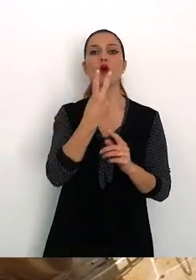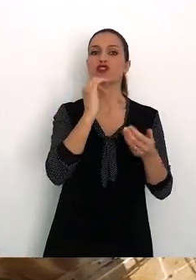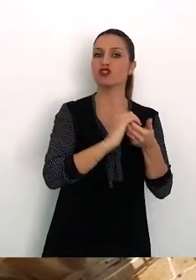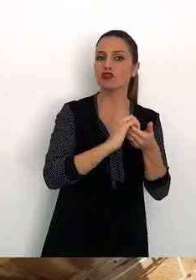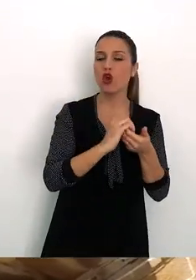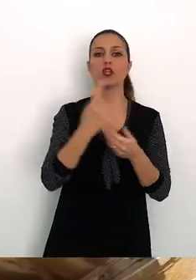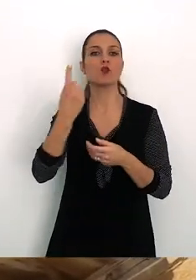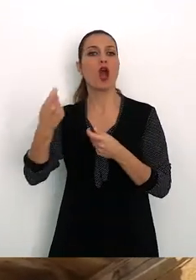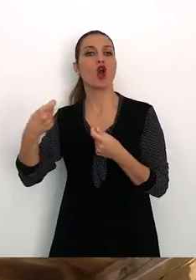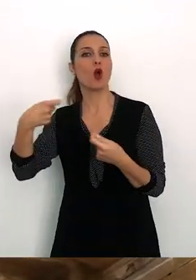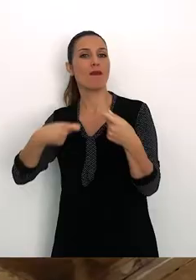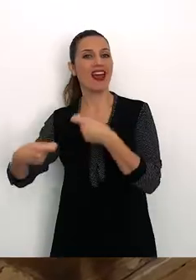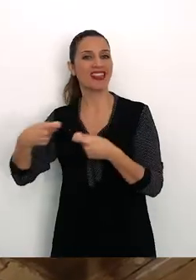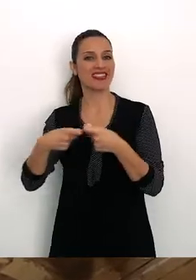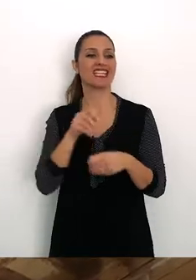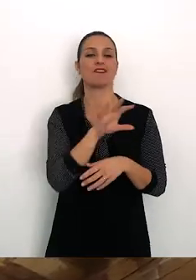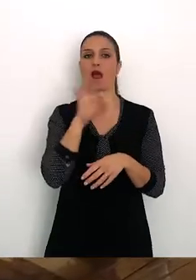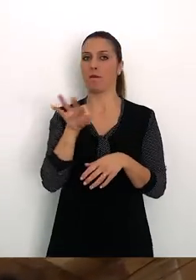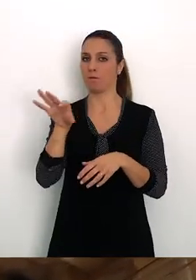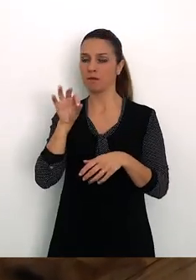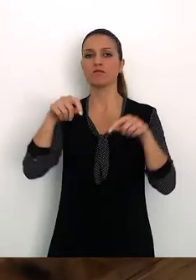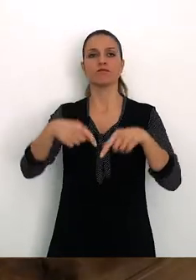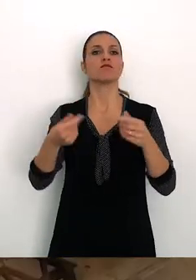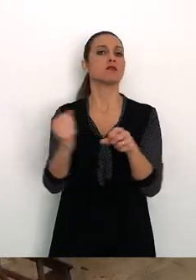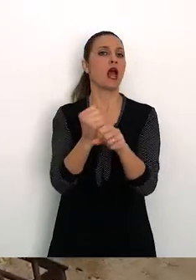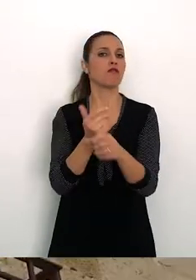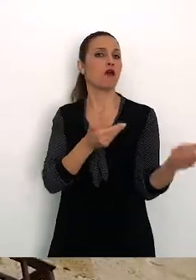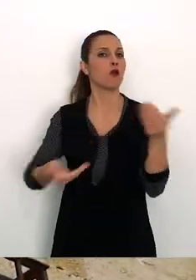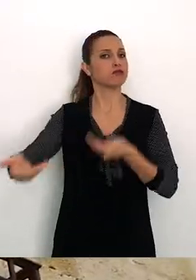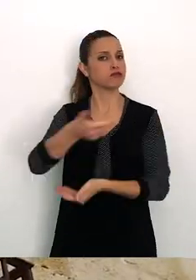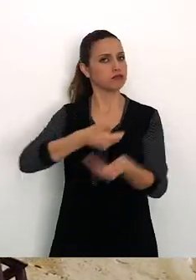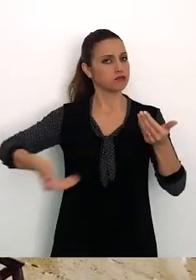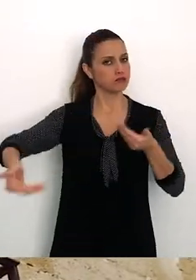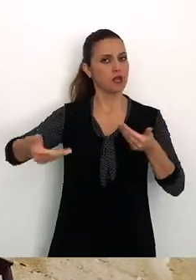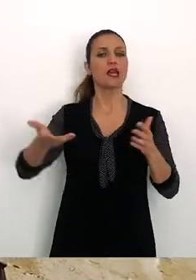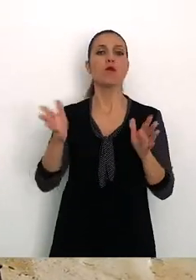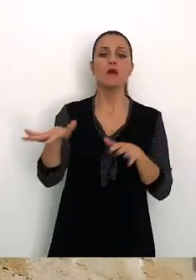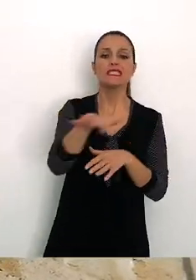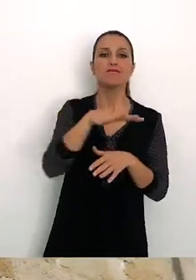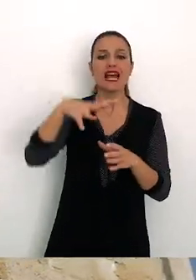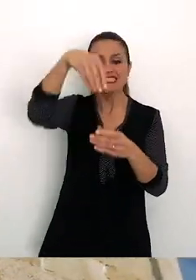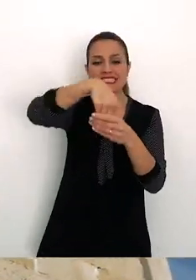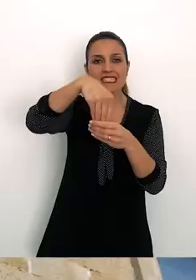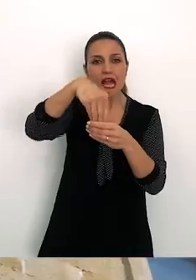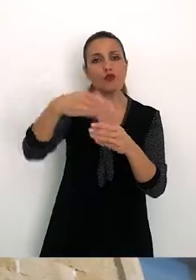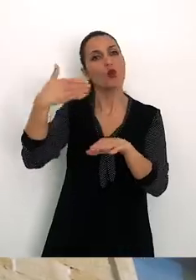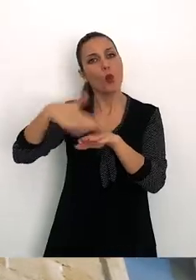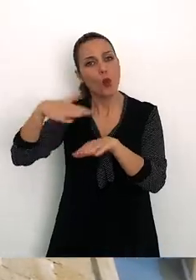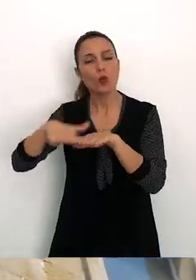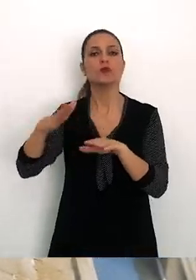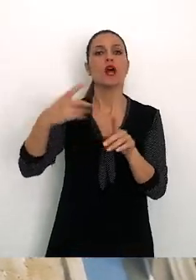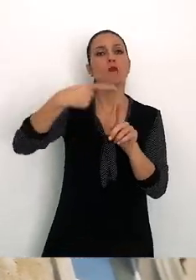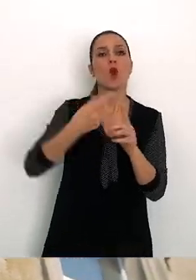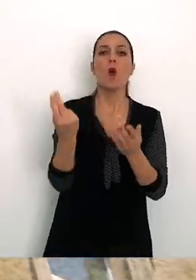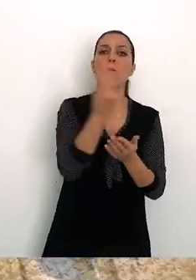associazioni ed una cooperativa, che oggi lavorano in stretta cooperazione, attraverso il coutilizzo degli spazi e la coprogettazione delle